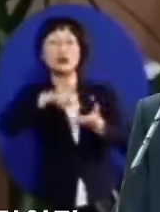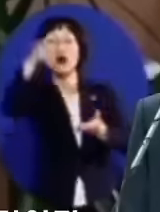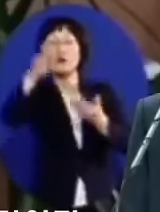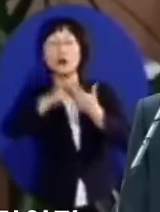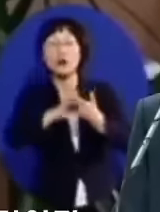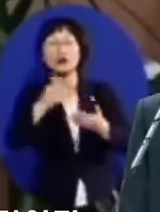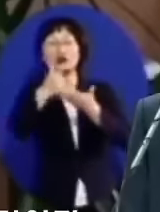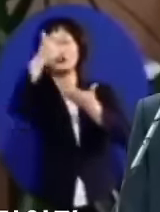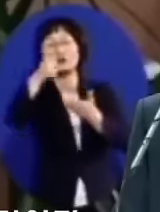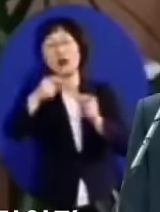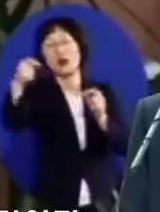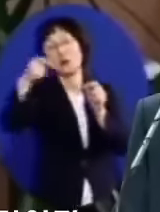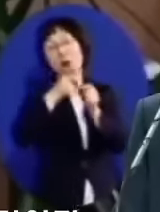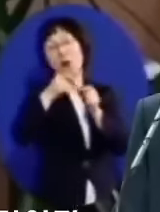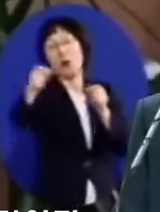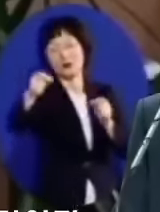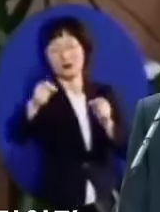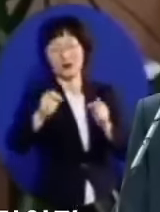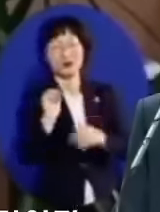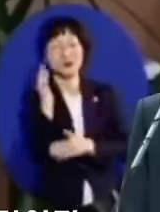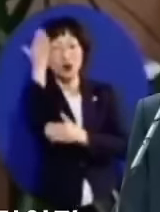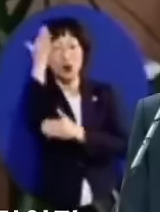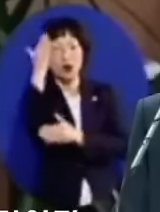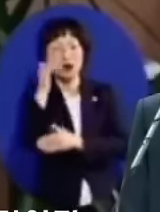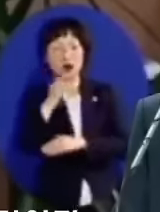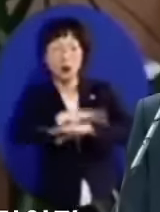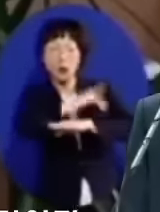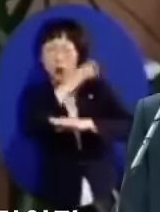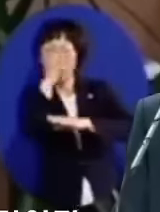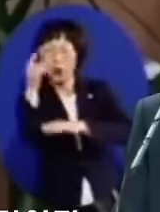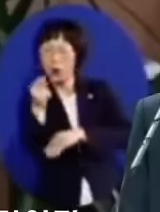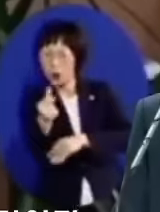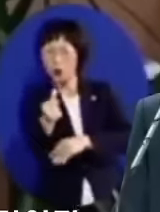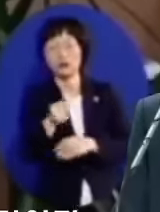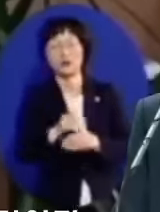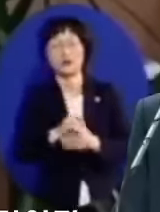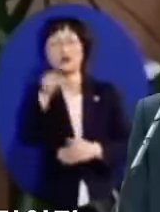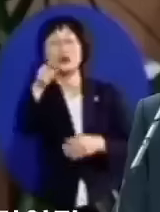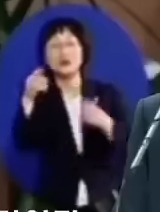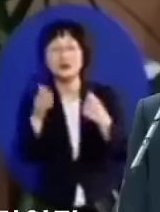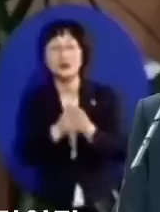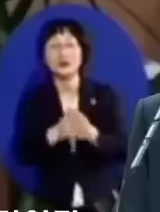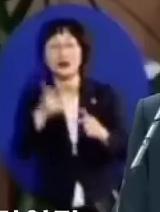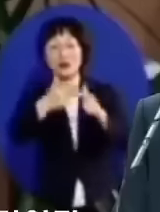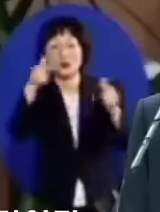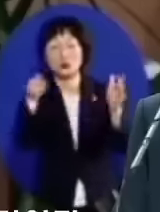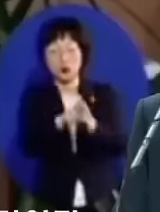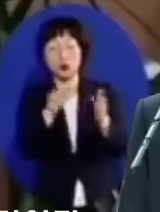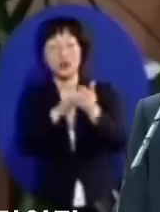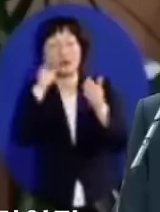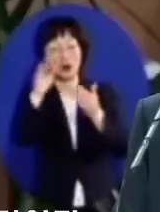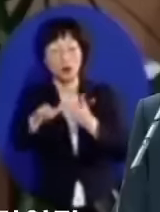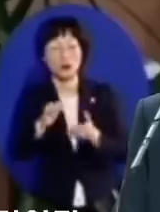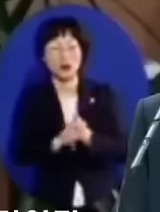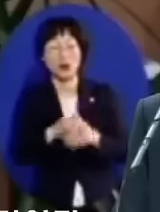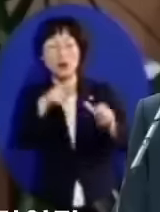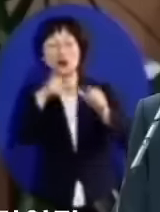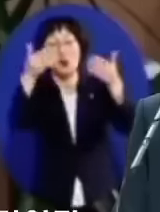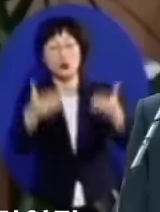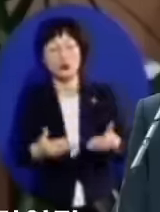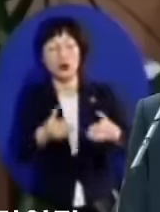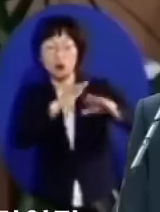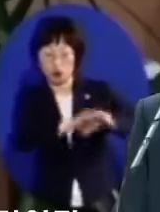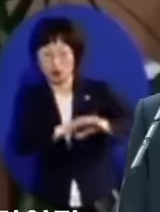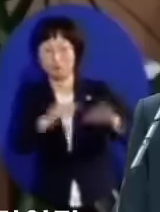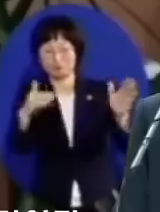주님께로부터 멀리 떨어져 있고 영광도 광채도 적게 나는 것입니다. 그러므로 예수를 믿고 난 다음에 구원은 받아